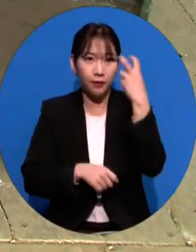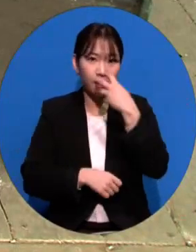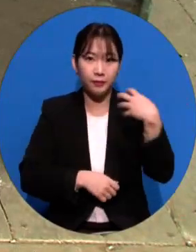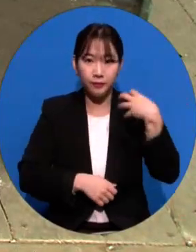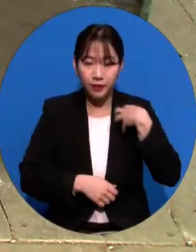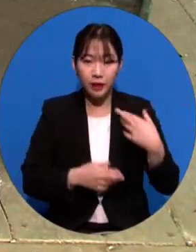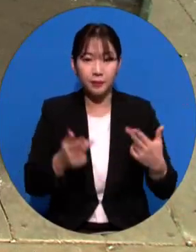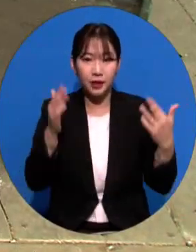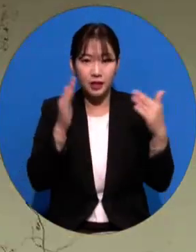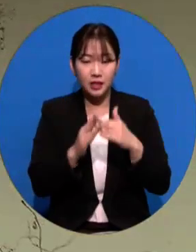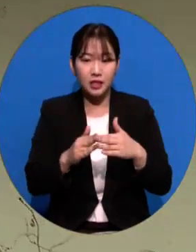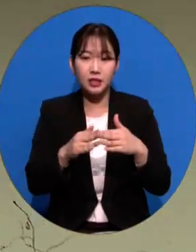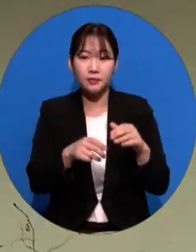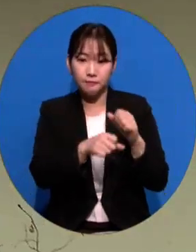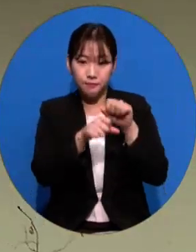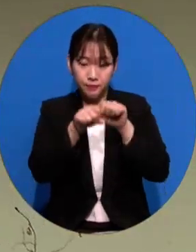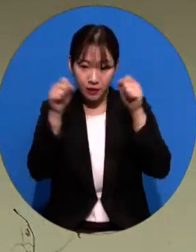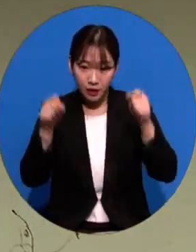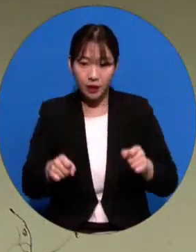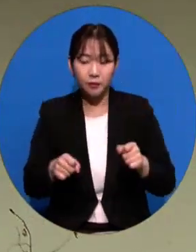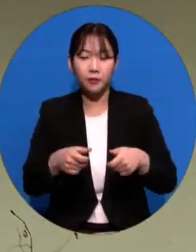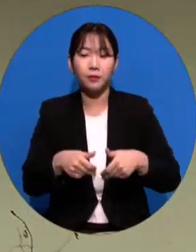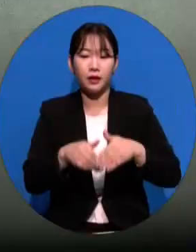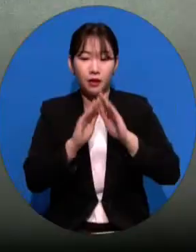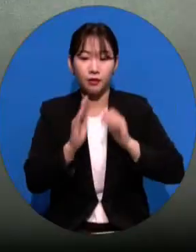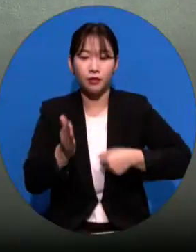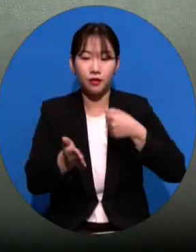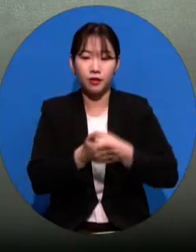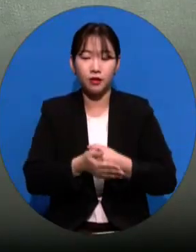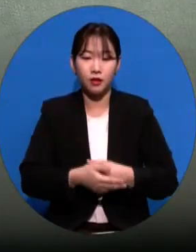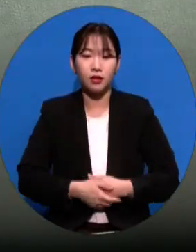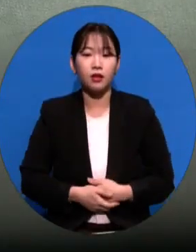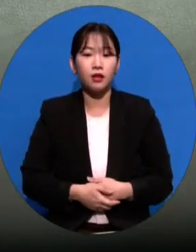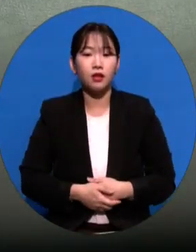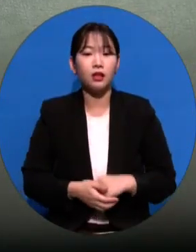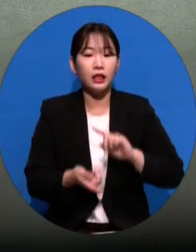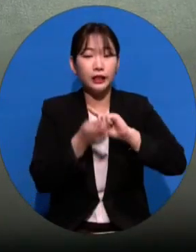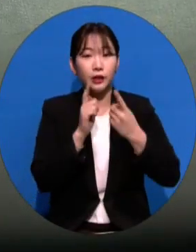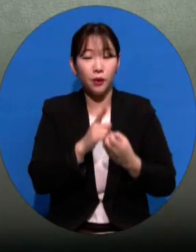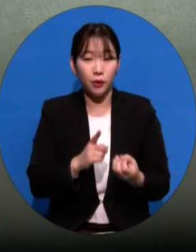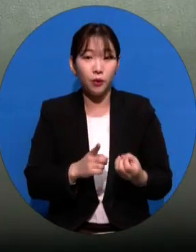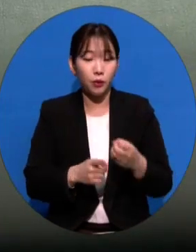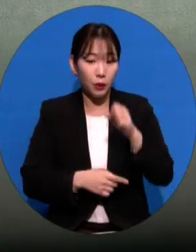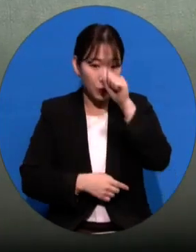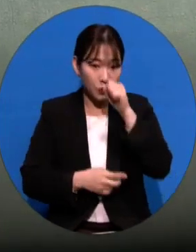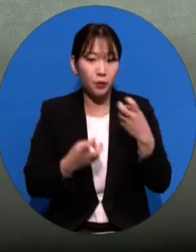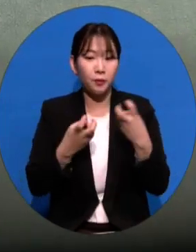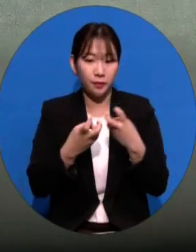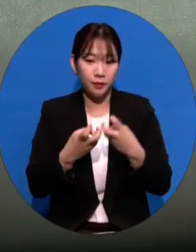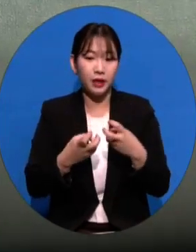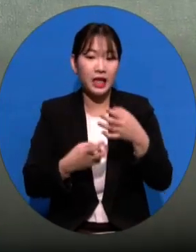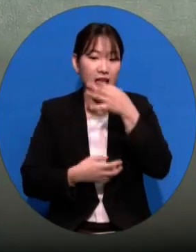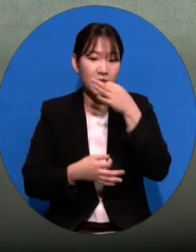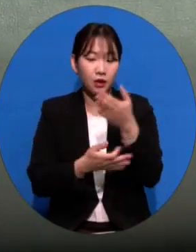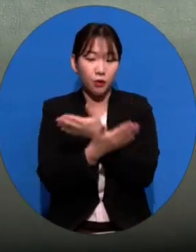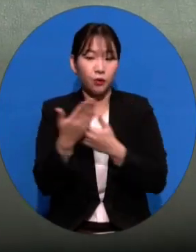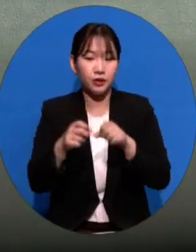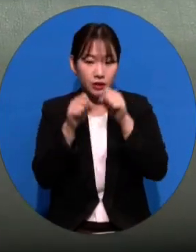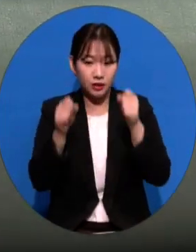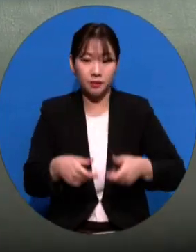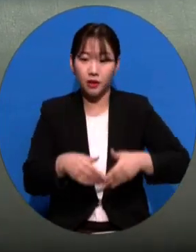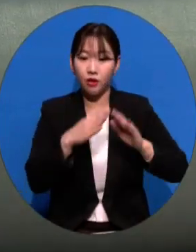빈집 플랫폼도 구축하기로 했습니다 서로 미룰 수 있는 그런 이 공유 시스템을 구축을